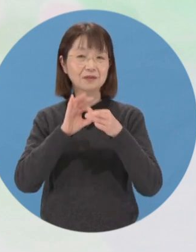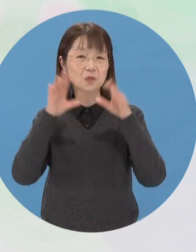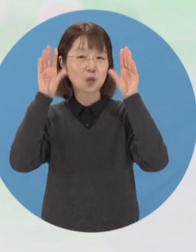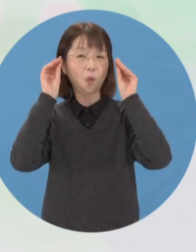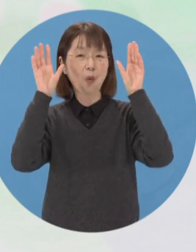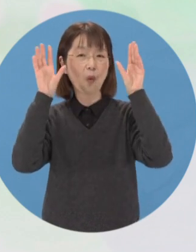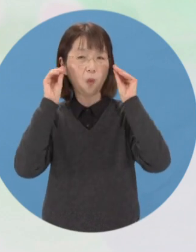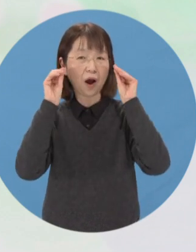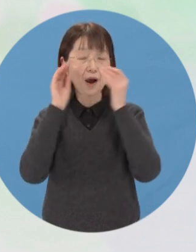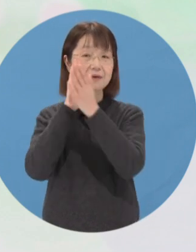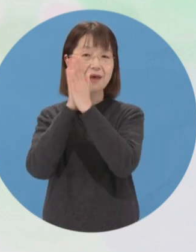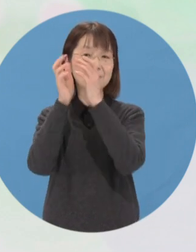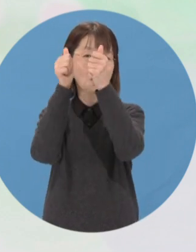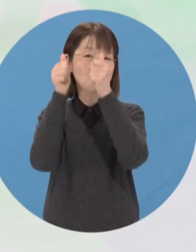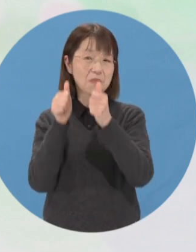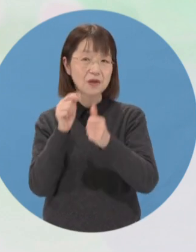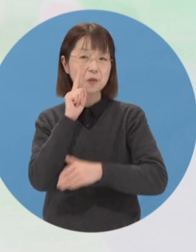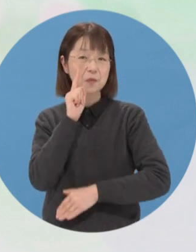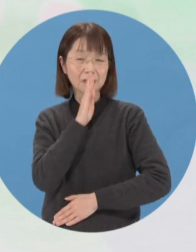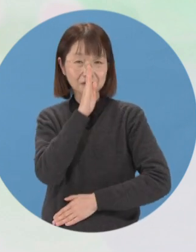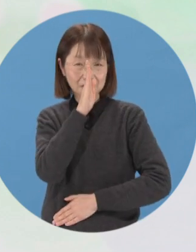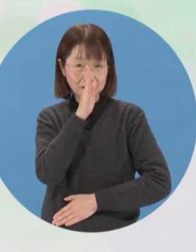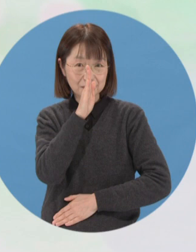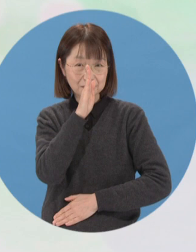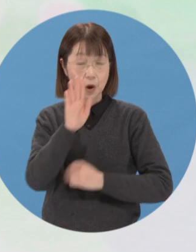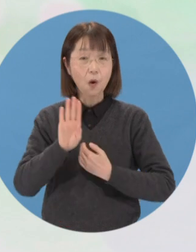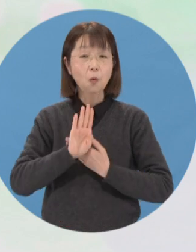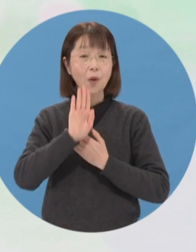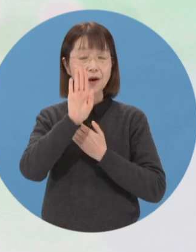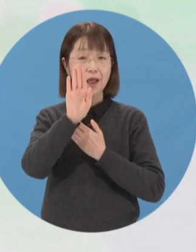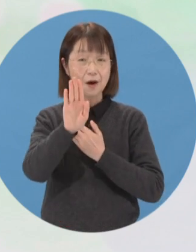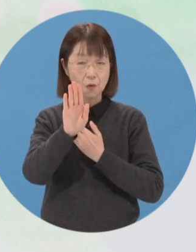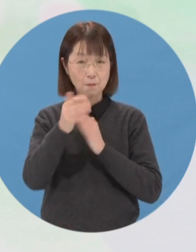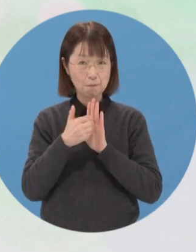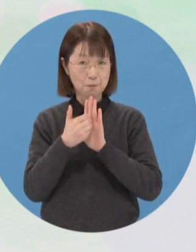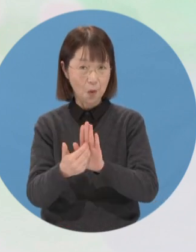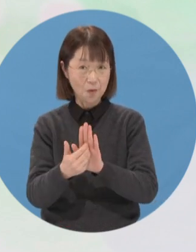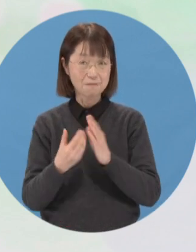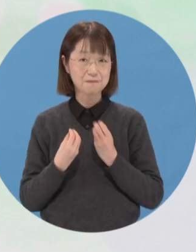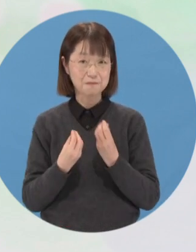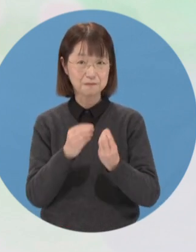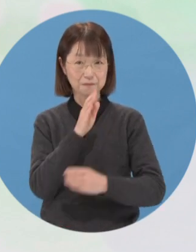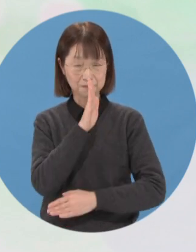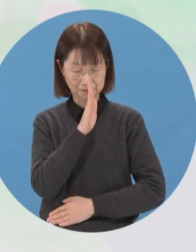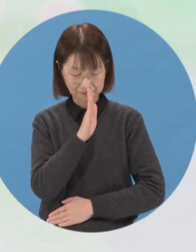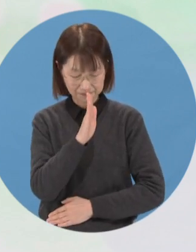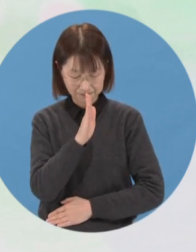ページをご覧ください。引き続き感染症対策の徹底をお願いします。